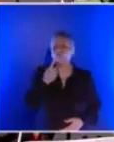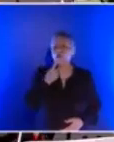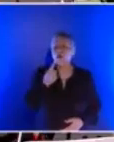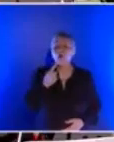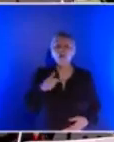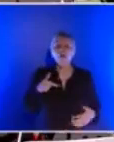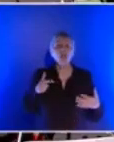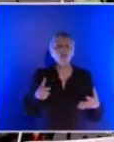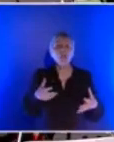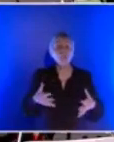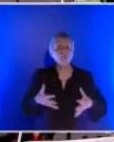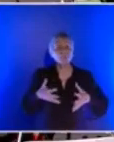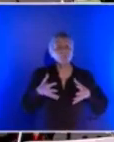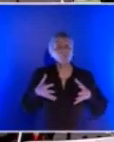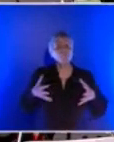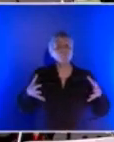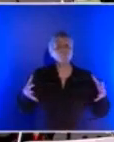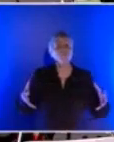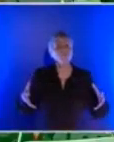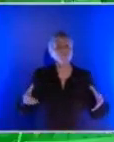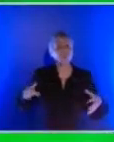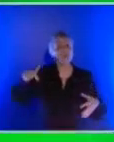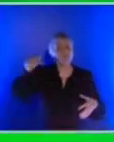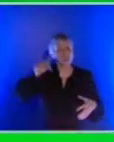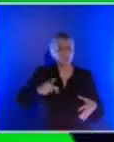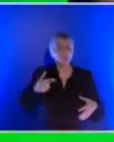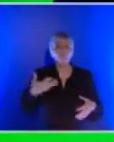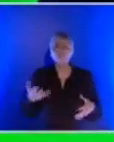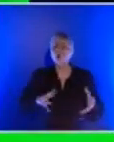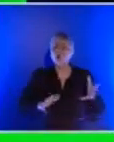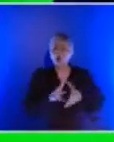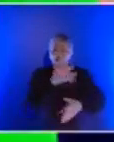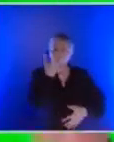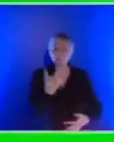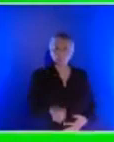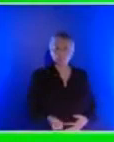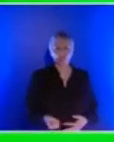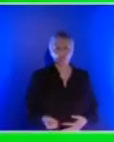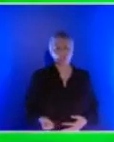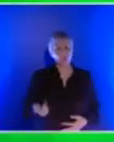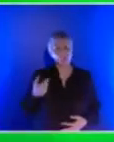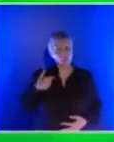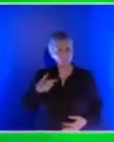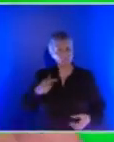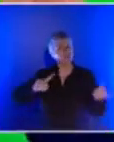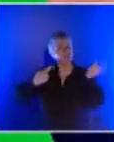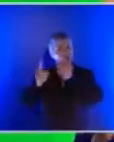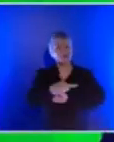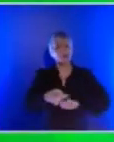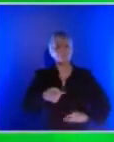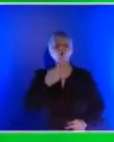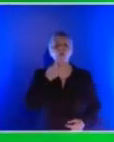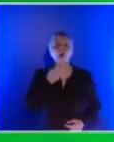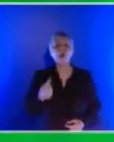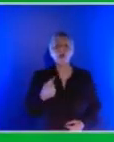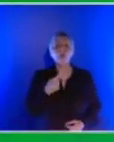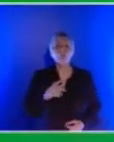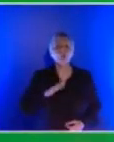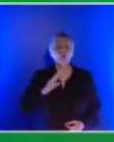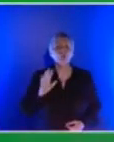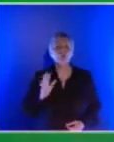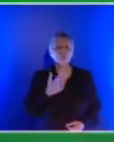και κοινωνικές ανισότητες για να φέρουμε την ανάπτυξη. Εμείς λέμε ακριβώς το ανάποδο, ότι η μείωση των